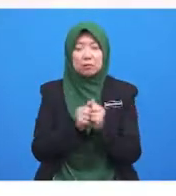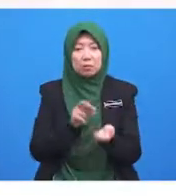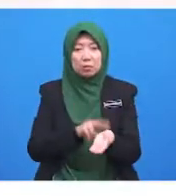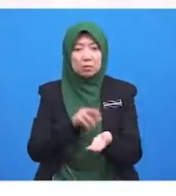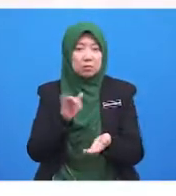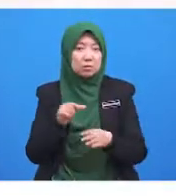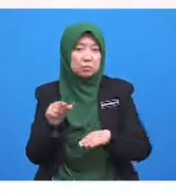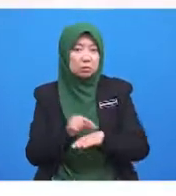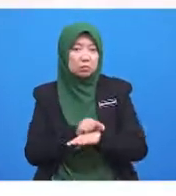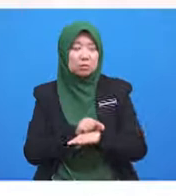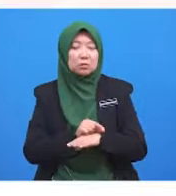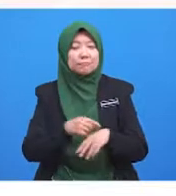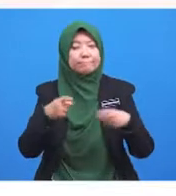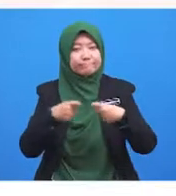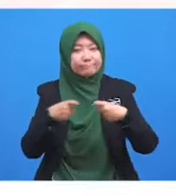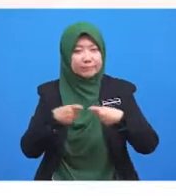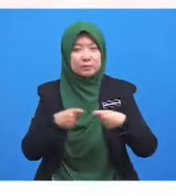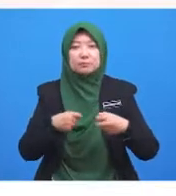rawatan yang menggunakan aliran elektrik.